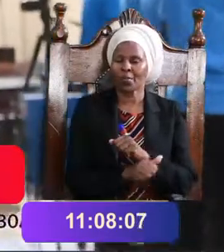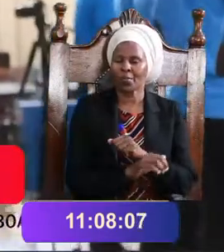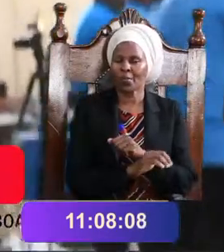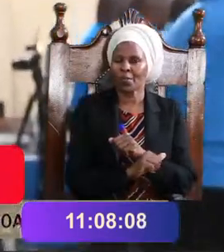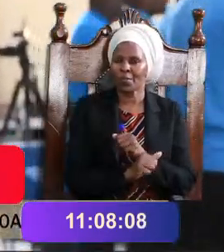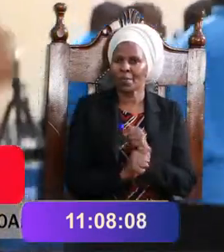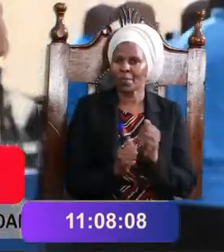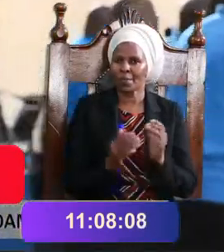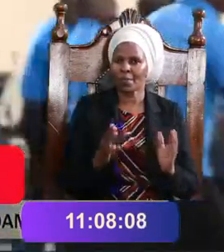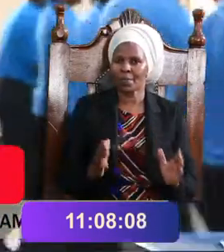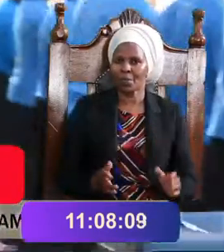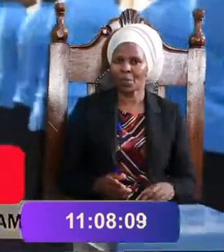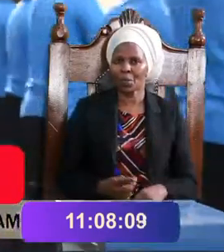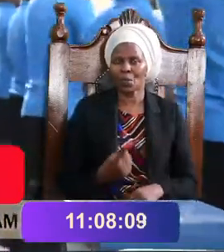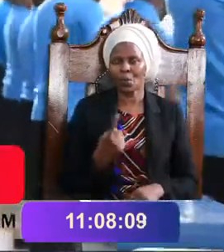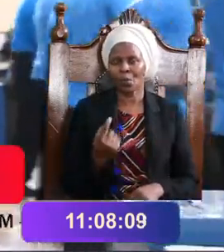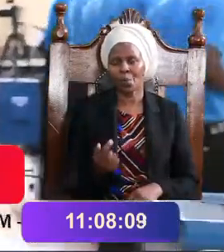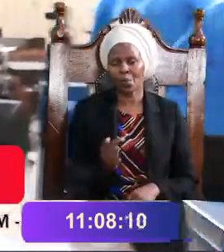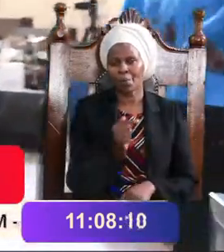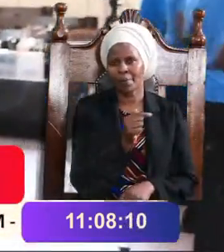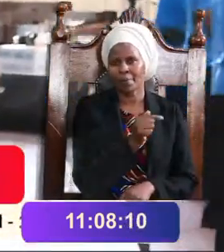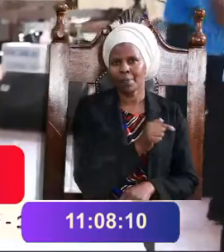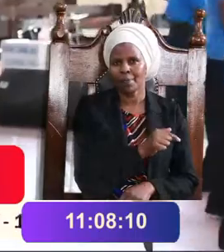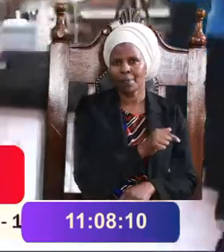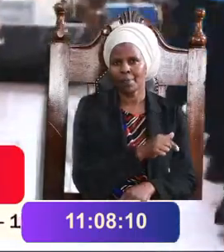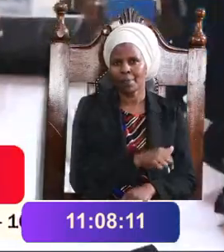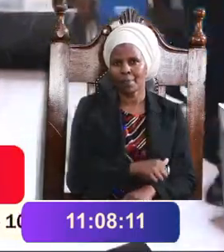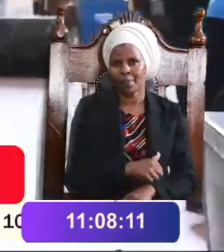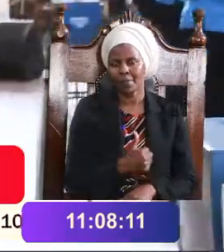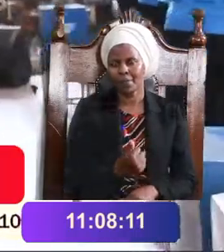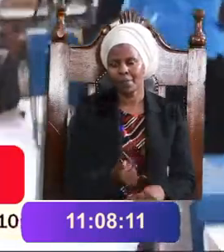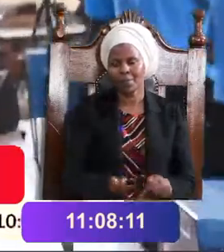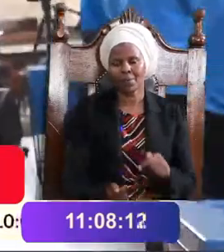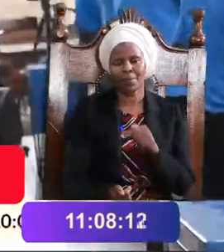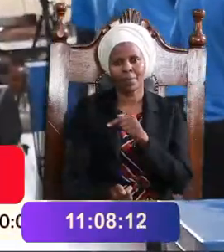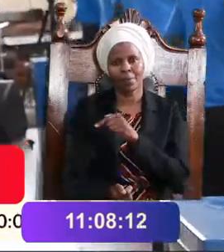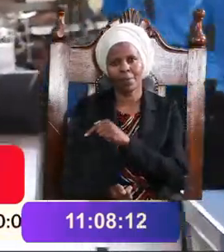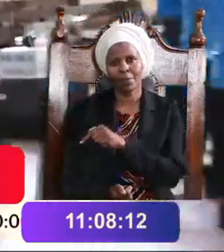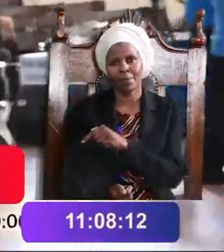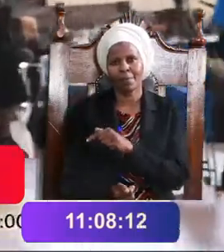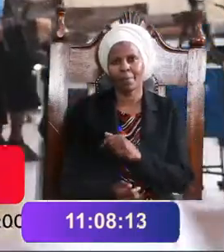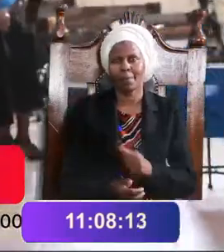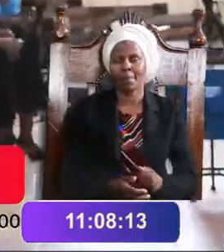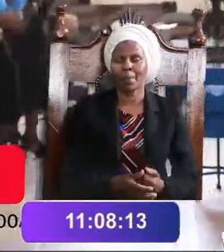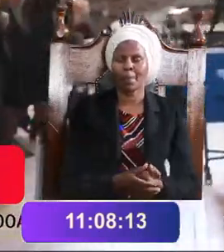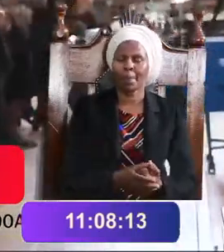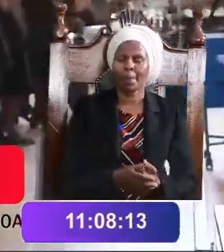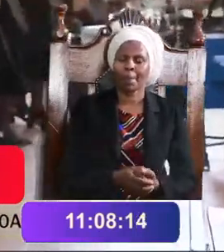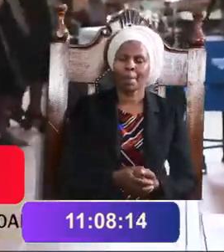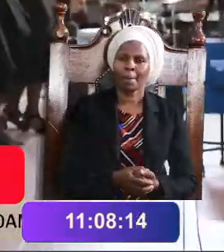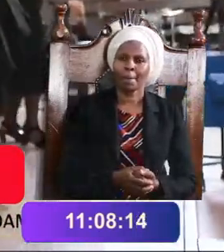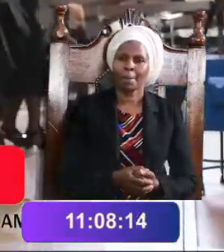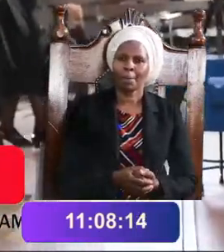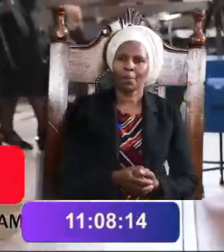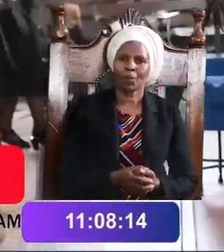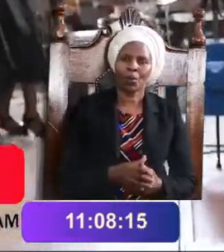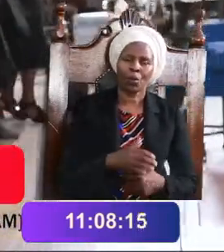upande wa kuume. Na mwingine. Na mwingine upande wa kushoto.